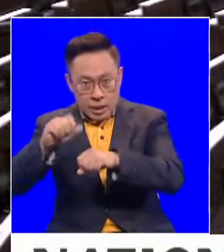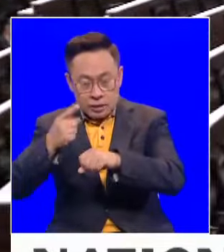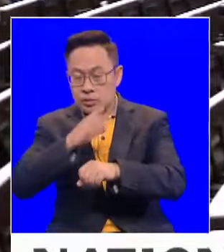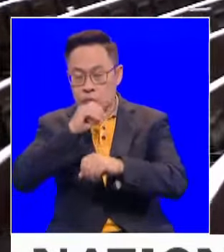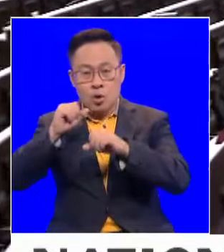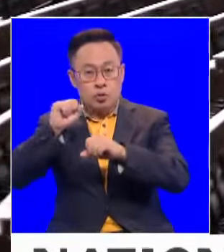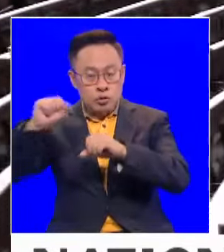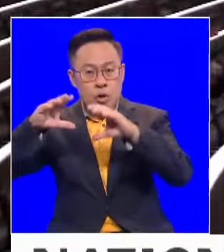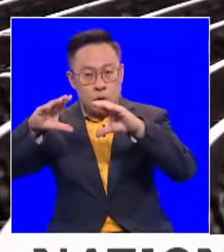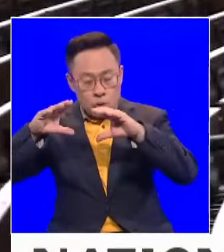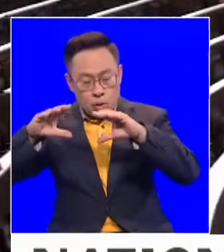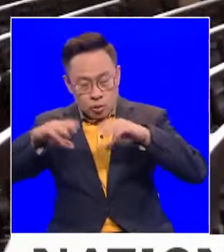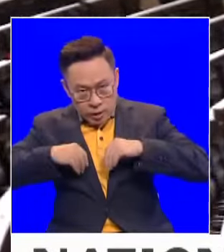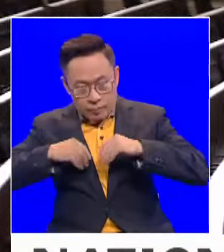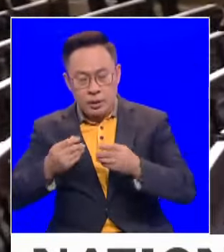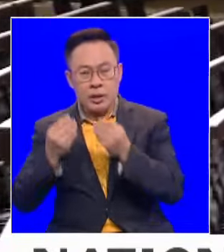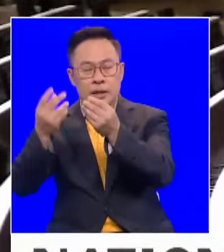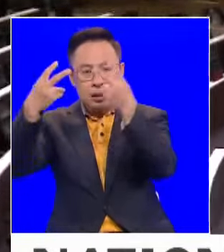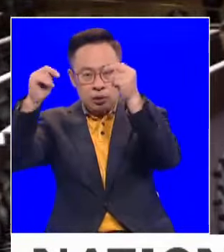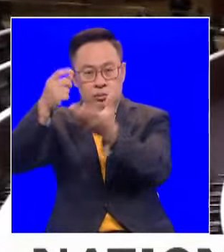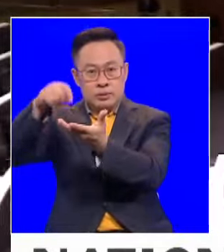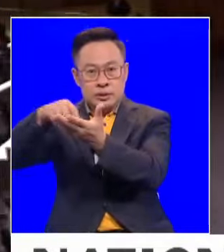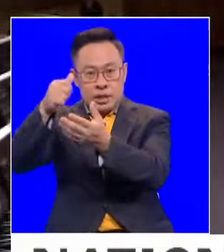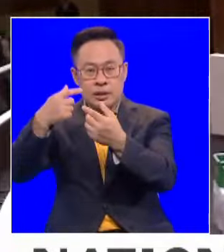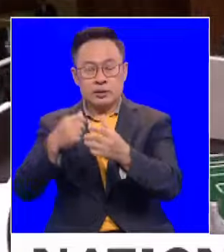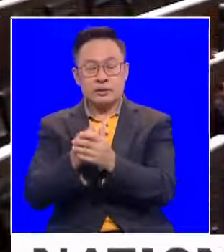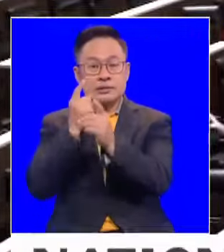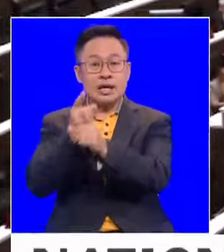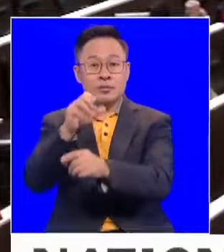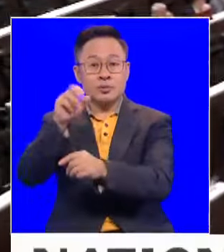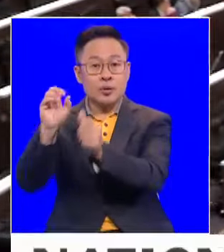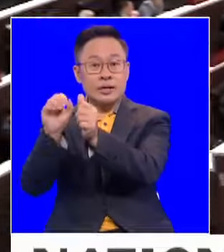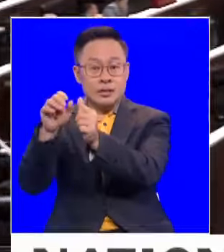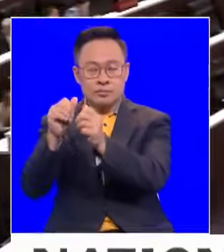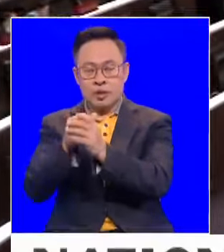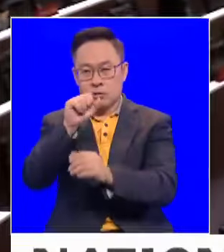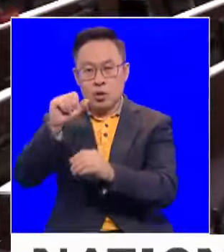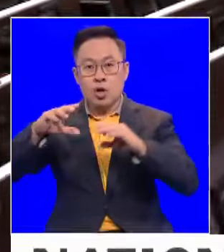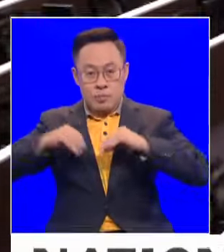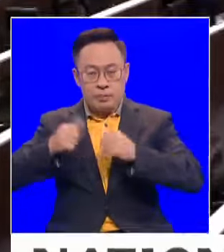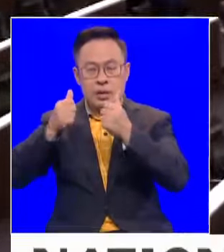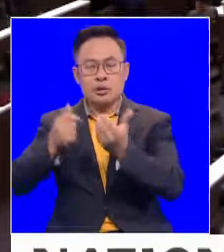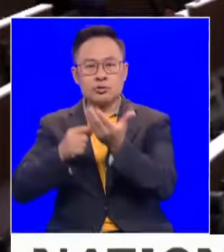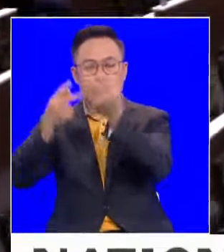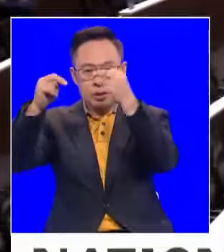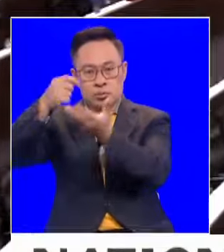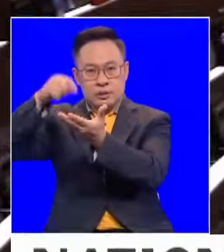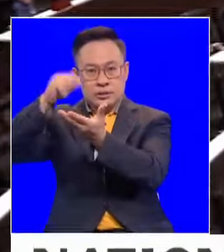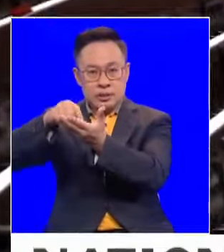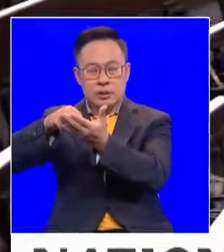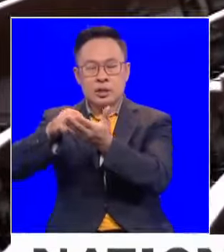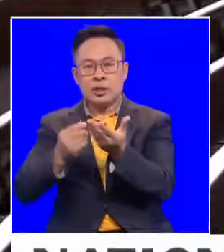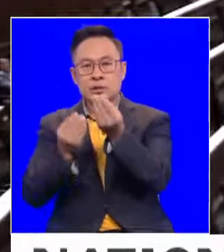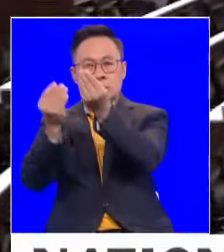อันเนี้ยส่งร่างกฎหมายให้นายกขึ้นทูลเกล้าได้เลยถ้าเห็นชอบกับร่างที่ปรับแก้นะแต่ถ้าส่งไปปุ๊บสสบอกอุยไม่เอาที่สวส่ง